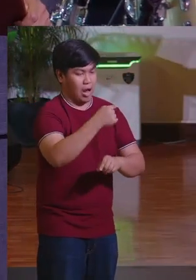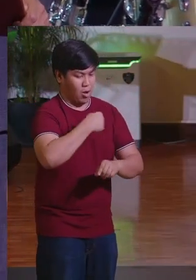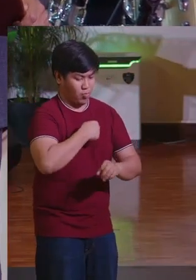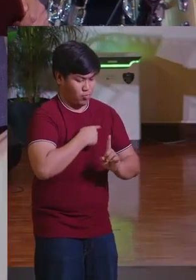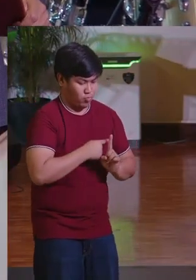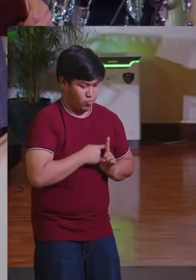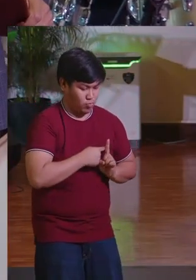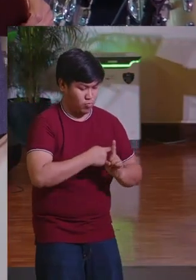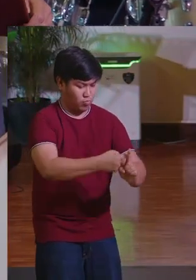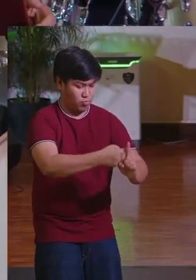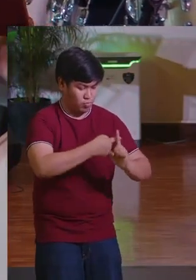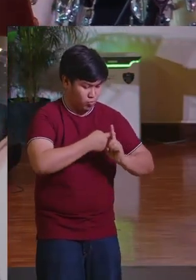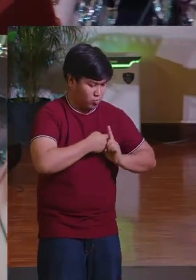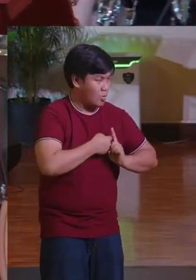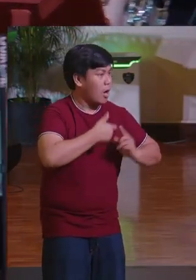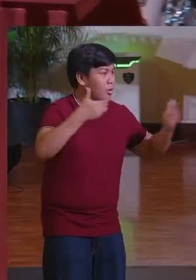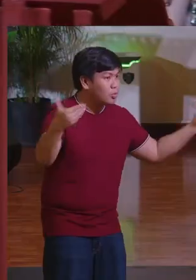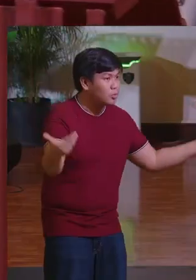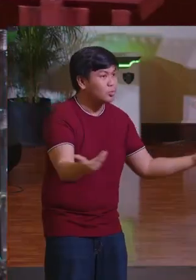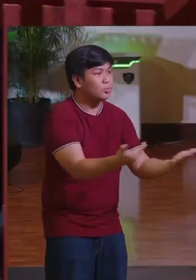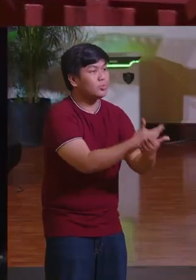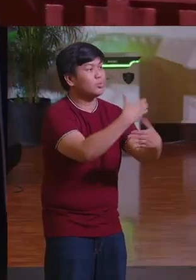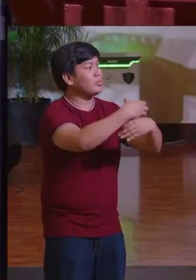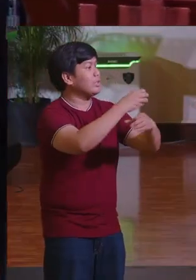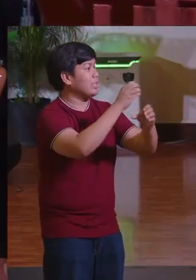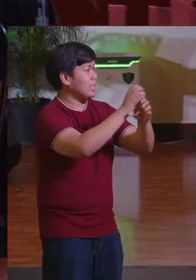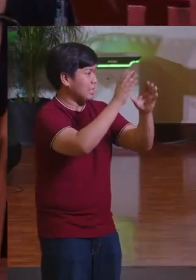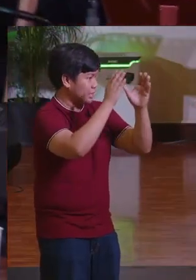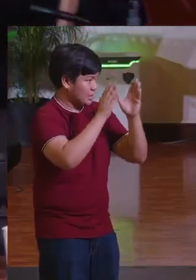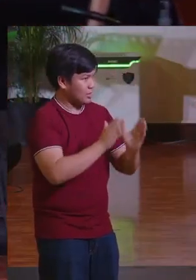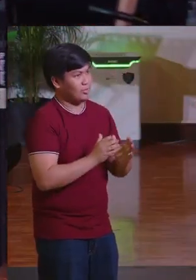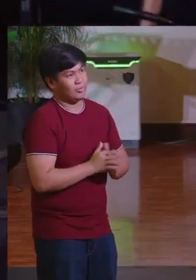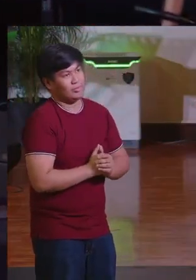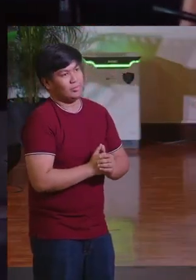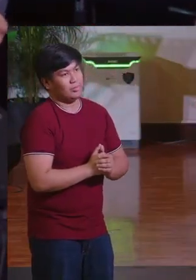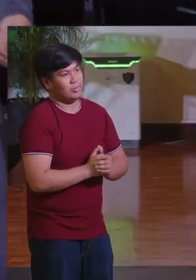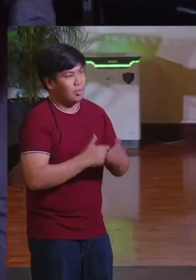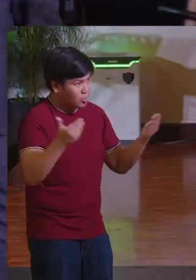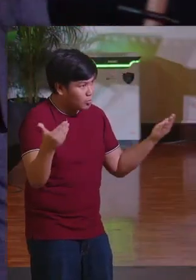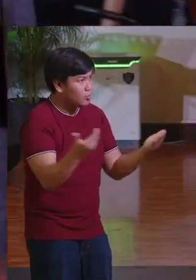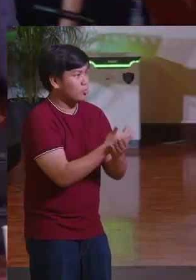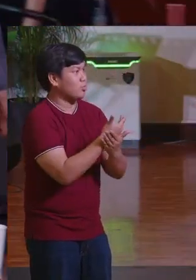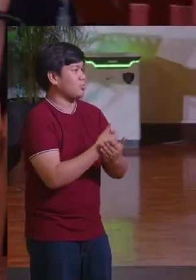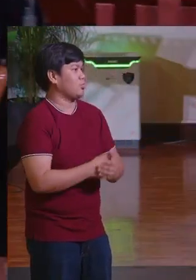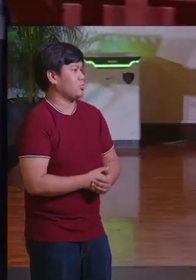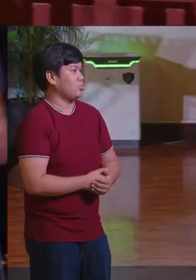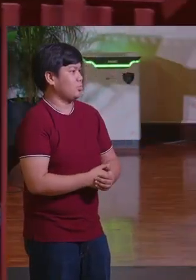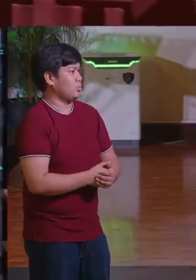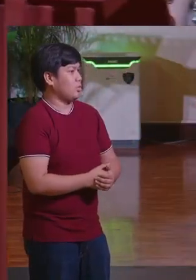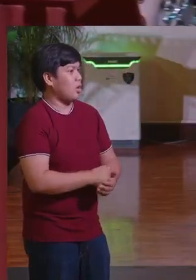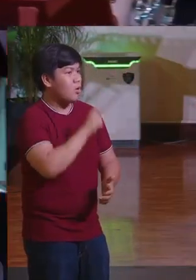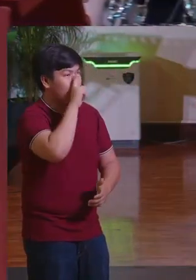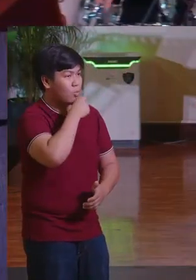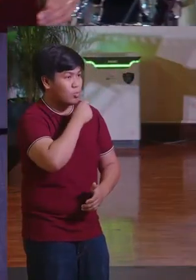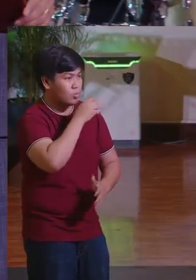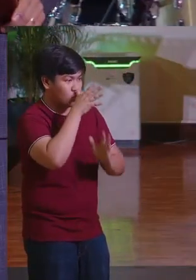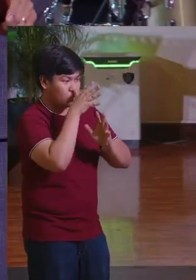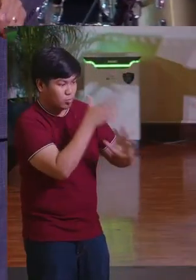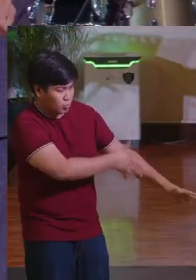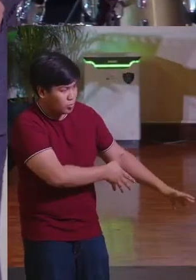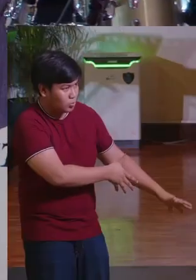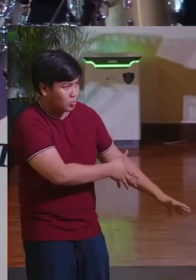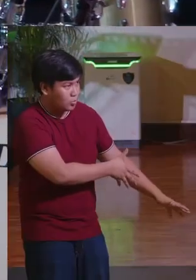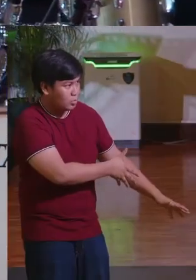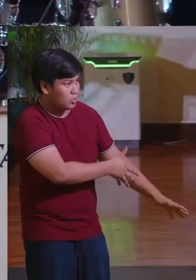Christ, he is a new creation. Pinanganak muli, bagong creation. The old has passed